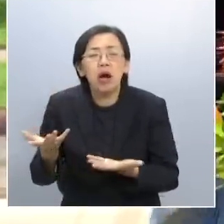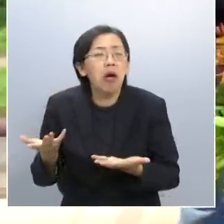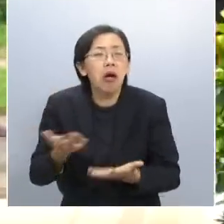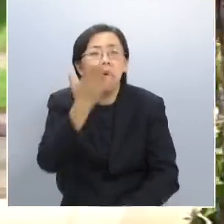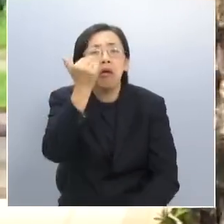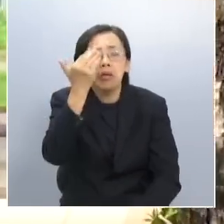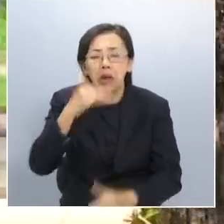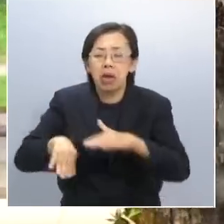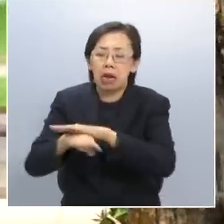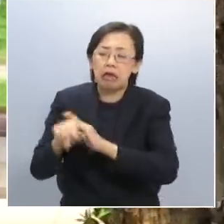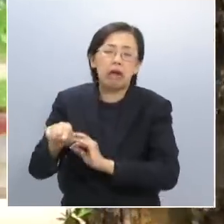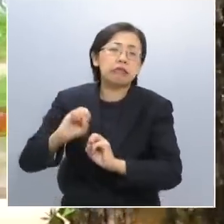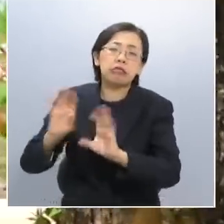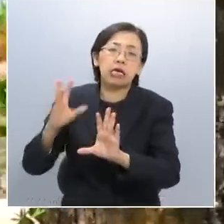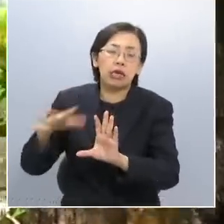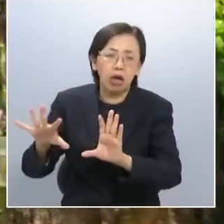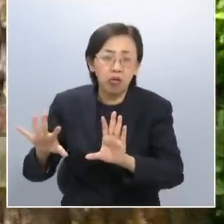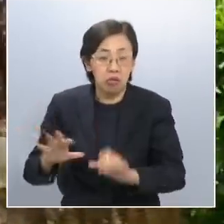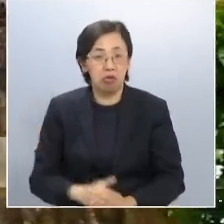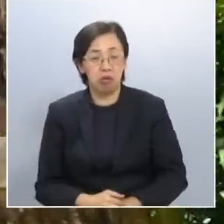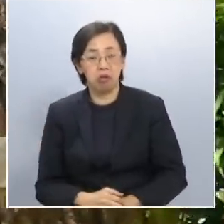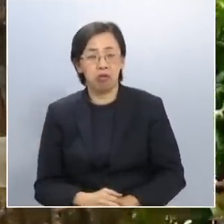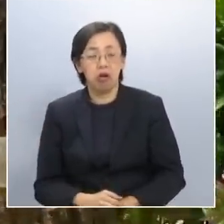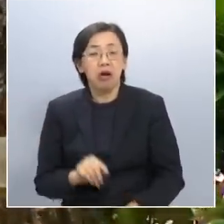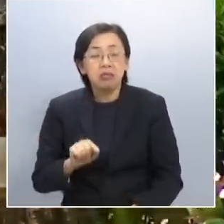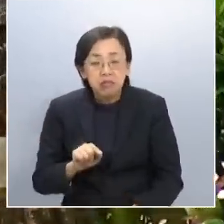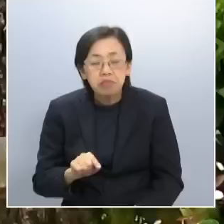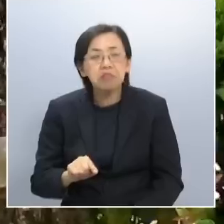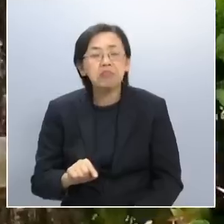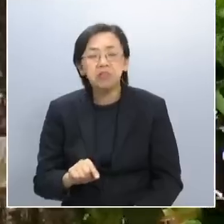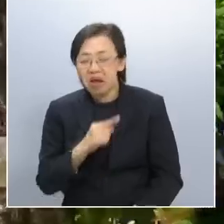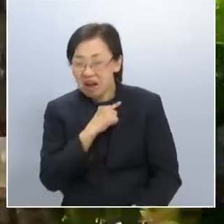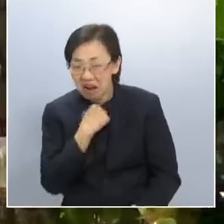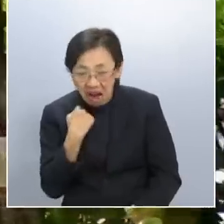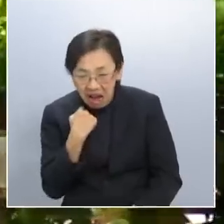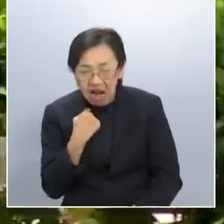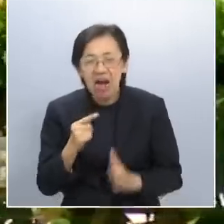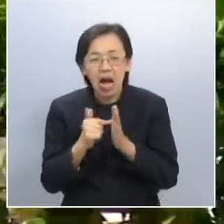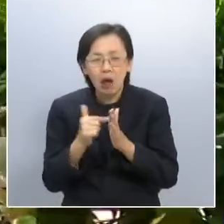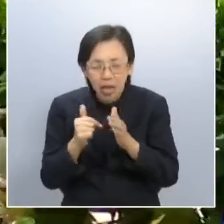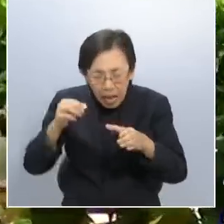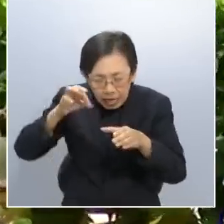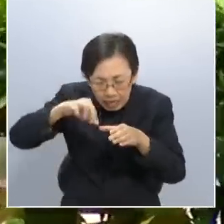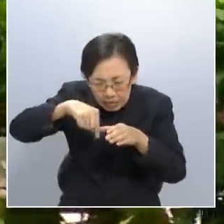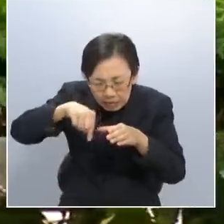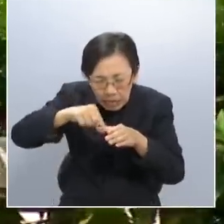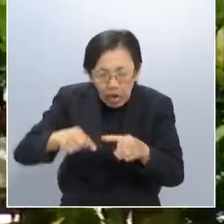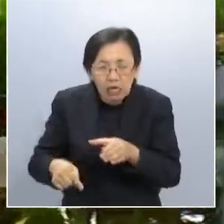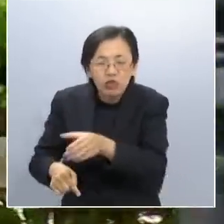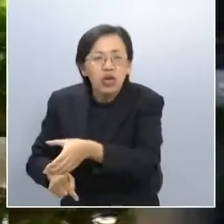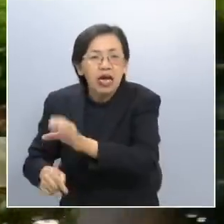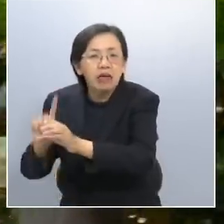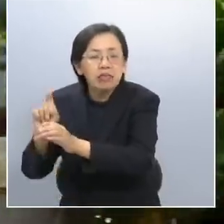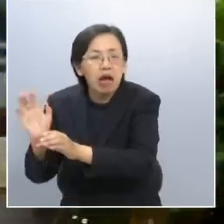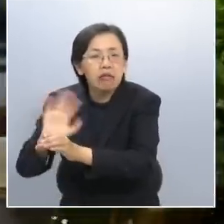นวนกับหลักฐานแต่ยังไม่รับสารภาพ ว่าก่อเหตุฆาตกรรมแล้วก็วางยาแล้วก็ปฏิเสธด้วยว่าไม่ได้เอาเงิน